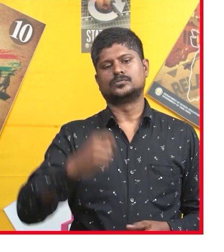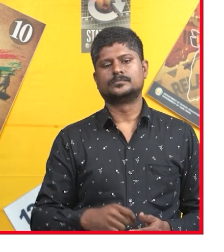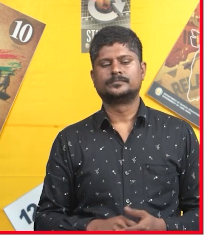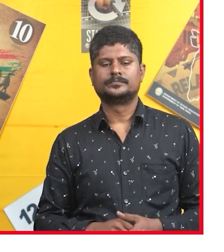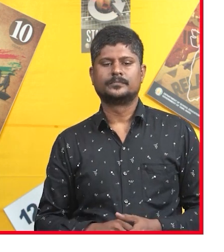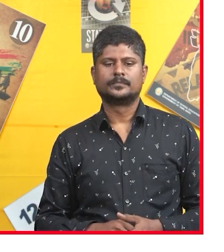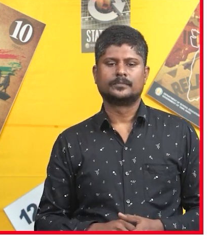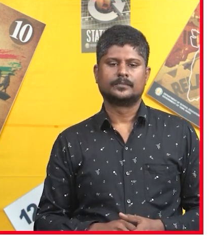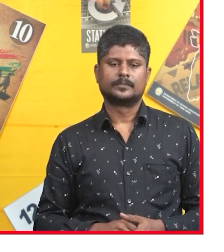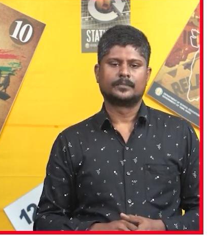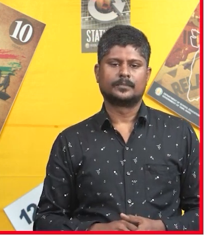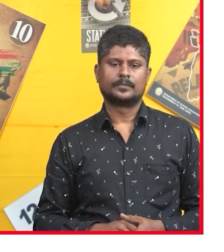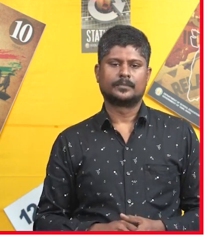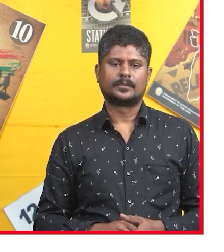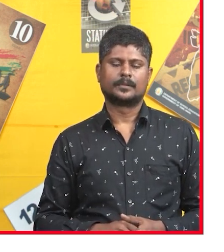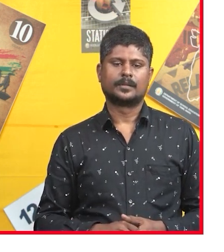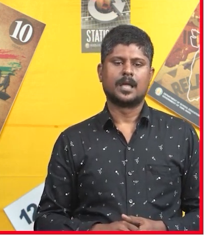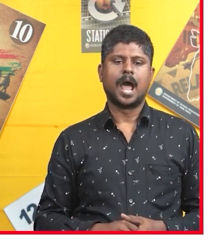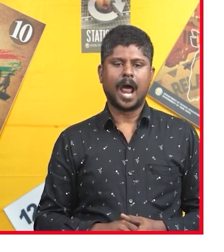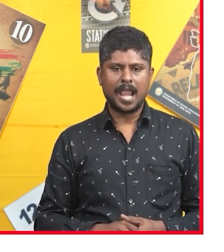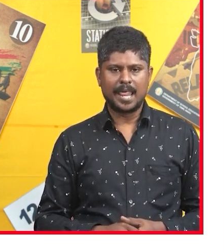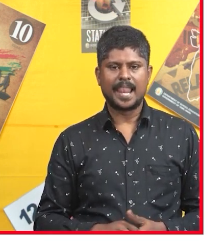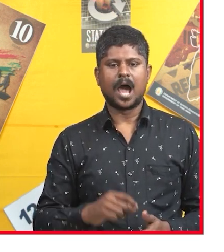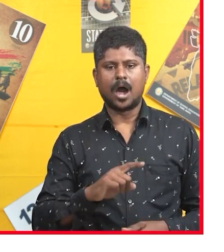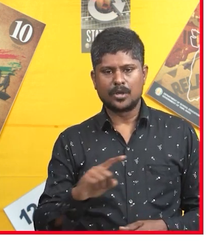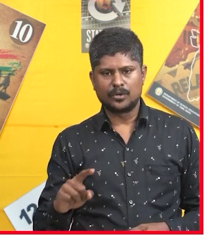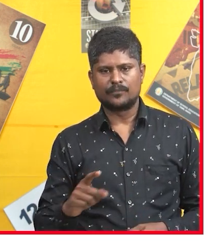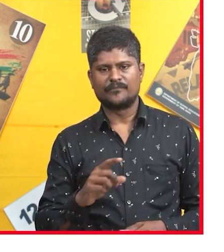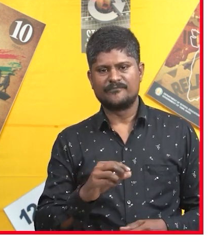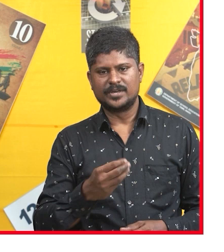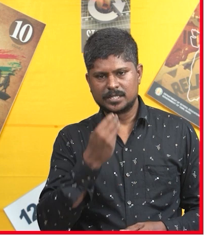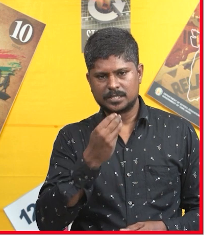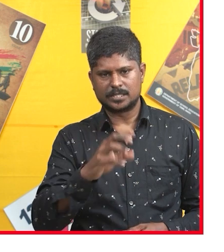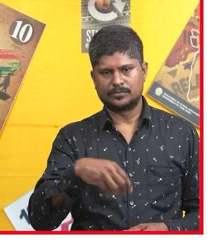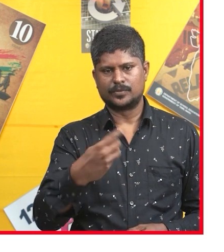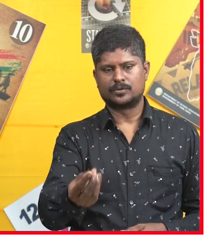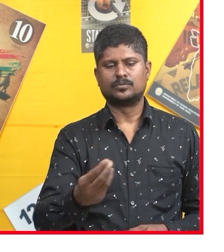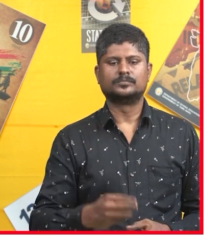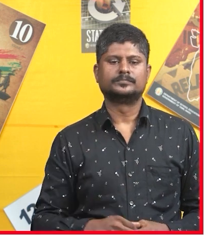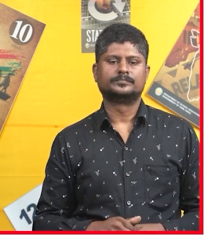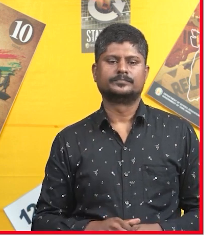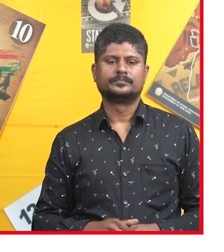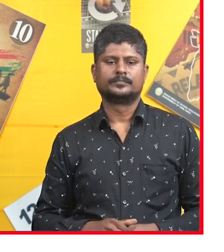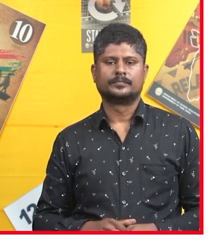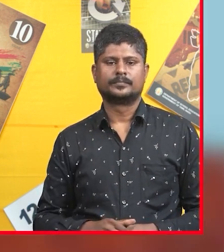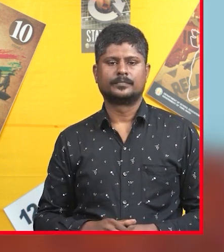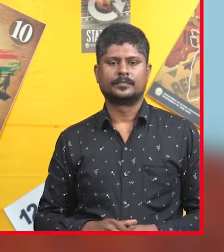சொல்லுது. அந்த பாடலை பாருங்க, அல்லில் ஆயினும் விருந்துவரின் உவக்கும். சரிங்களா,